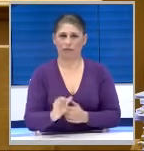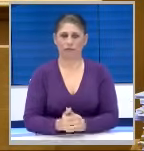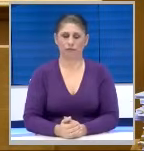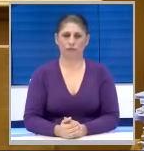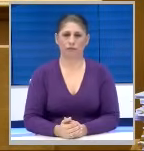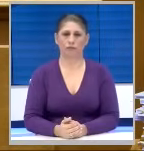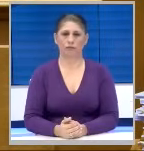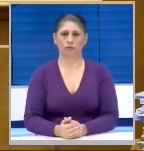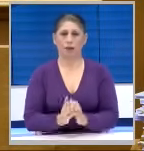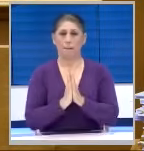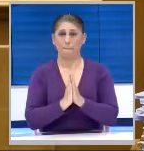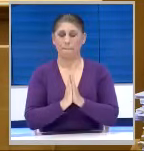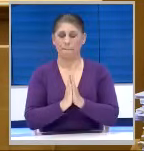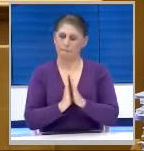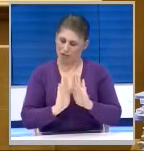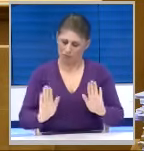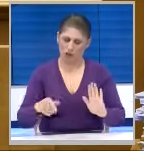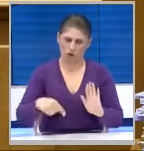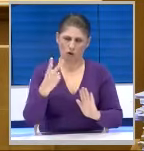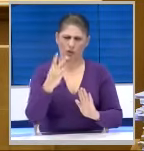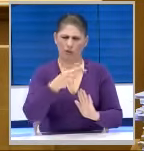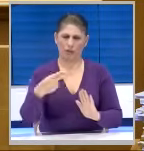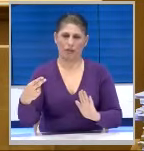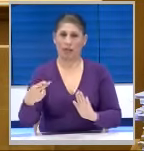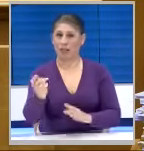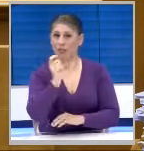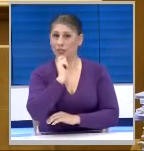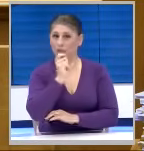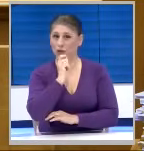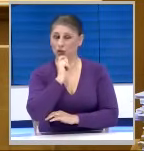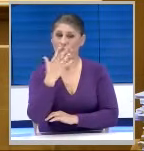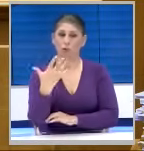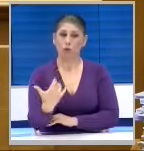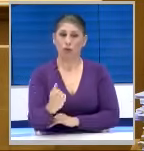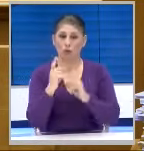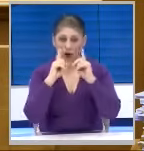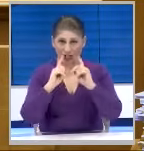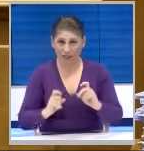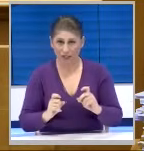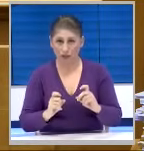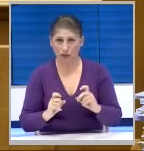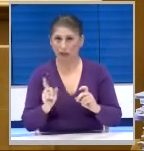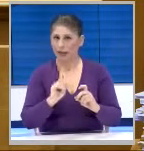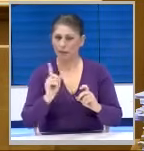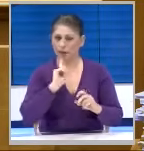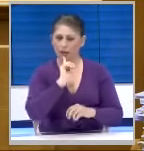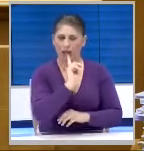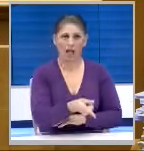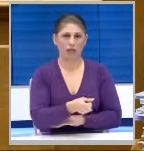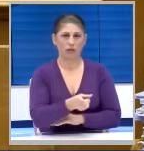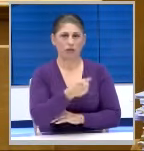αυτ ναι κύριε πρόεδρε με δύο φράσεις θα ολοκληρώσω τους δημοσιογράφους που έχουν καθήκον να μην παίρνουν εντολές